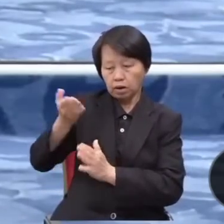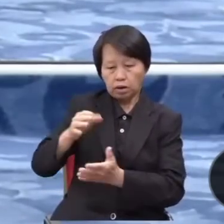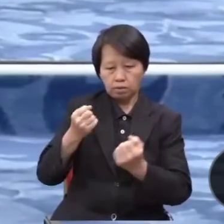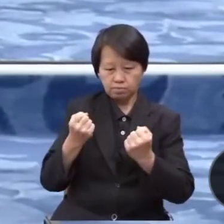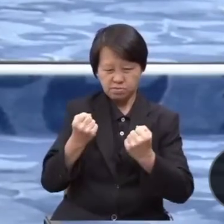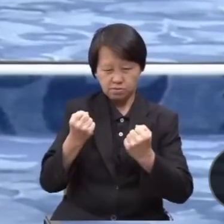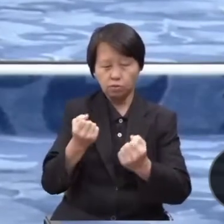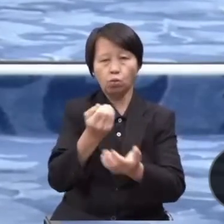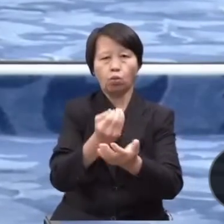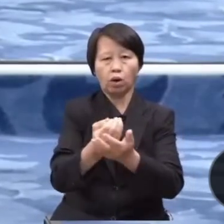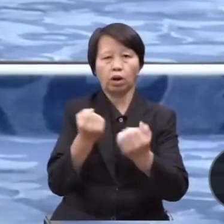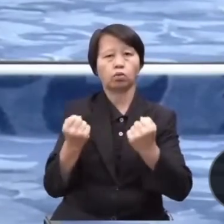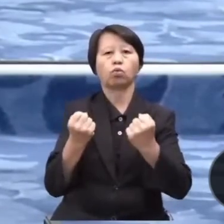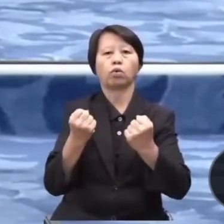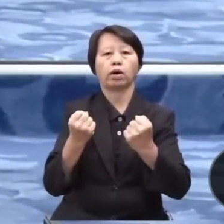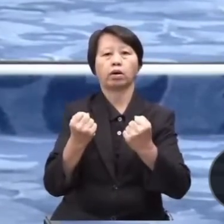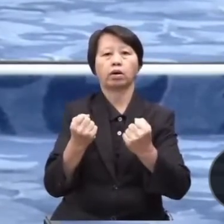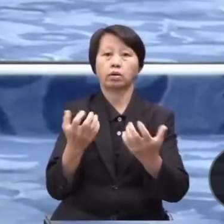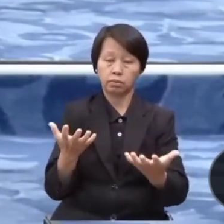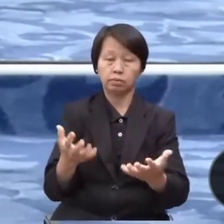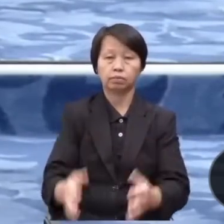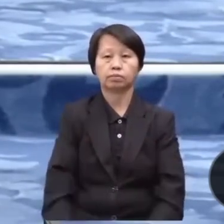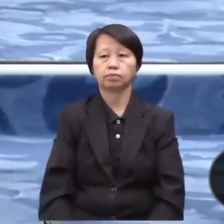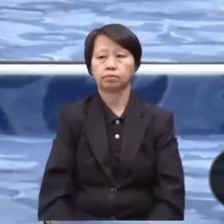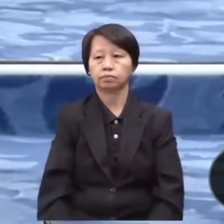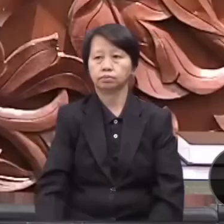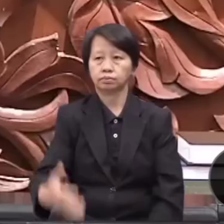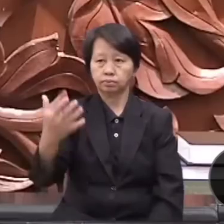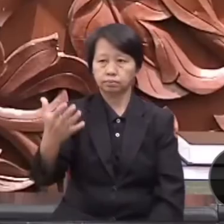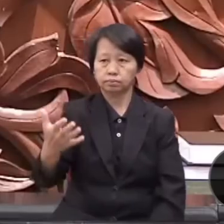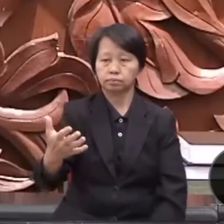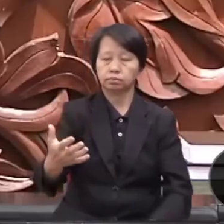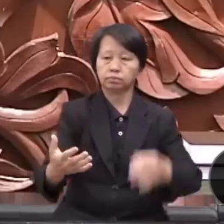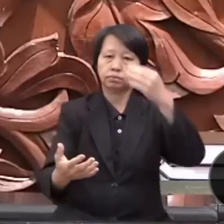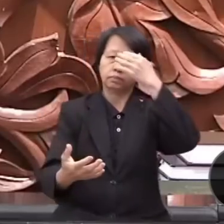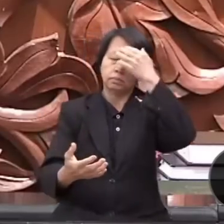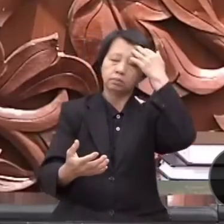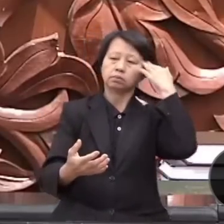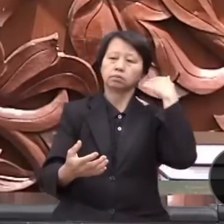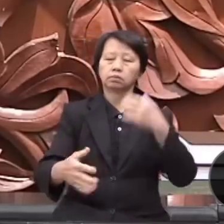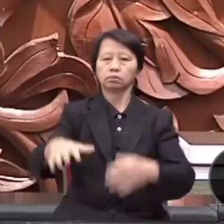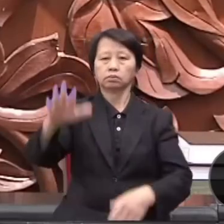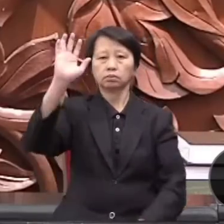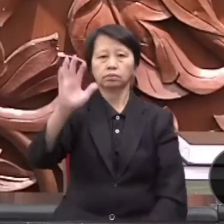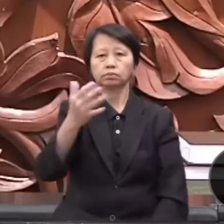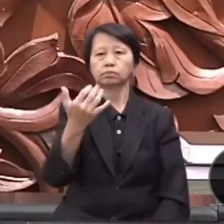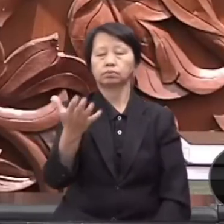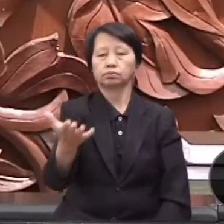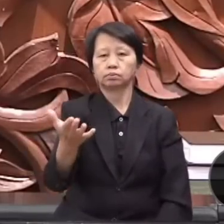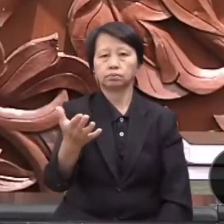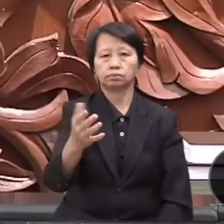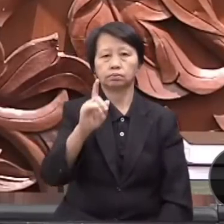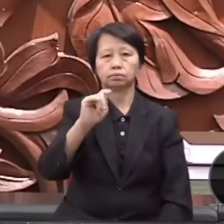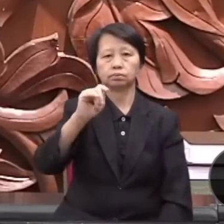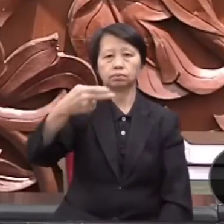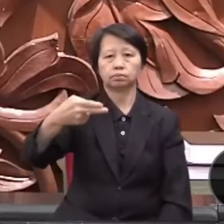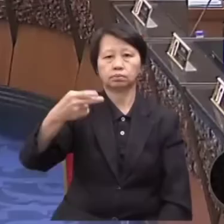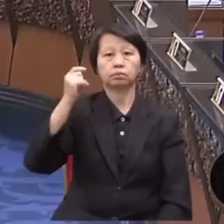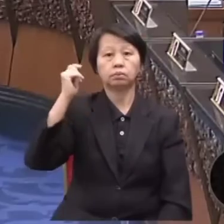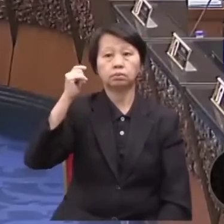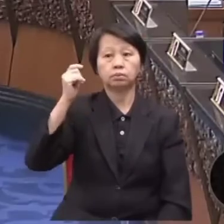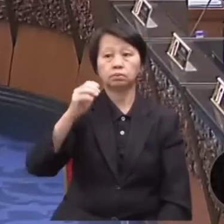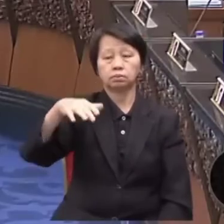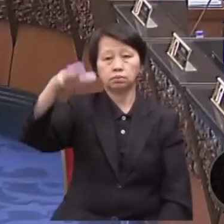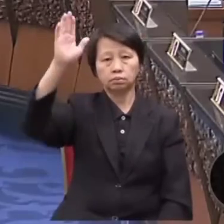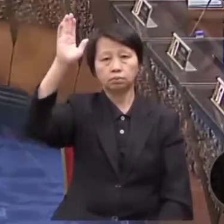nilai mata wang. Tuan Sri. Terima kasih Kuala Selangor. Terima kasih. Terima kasih Tuan Sri, tabung haji tadi ni. Terima kasih Tuan